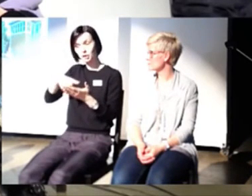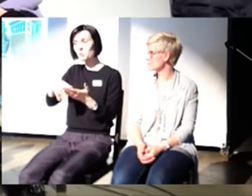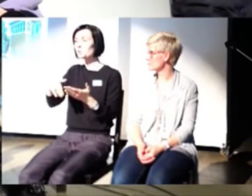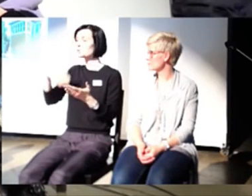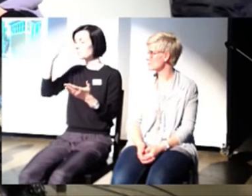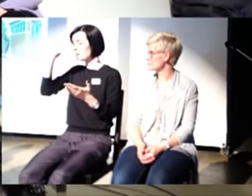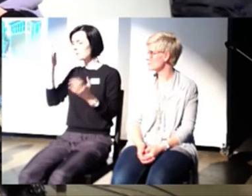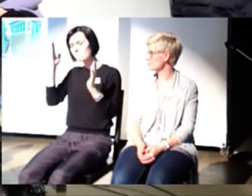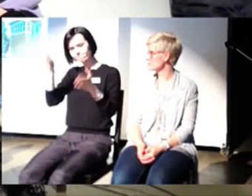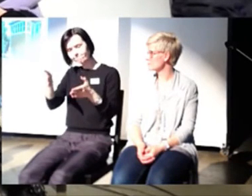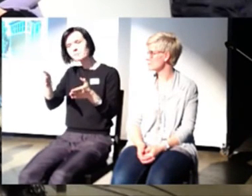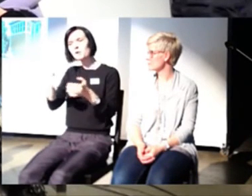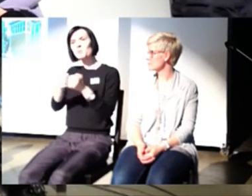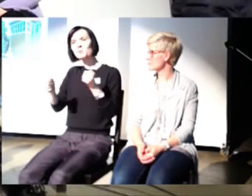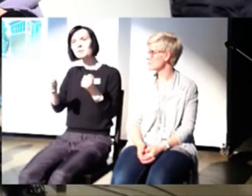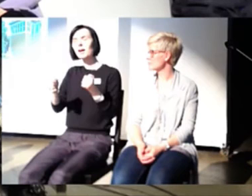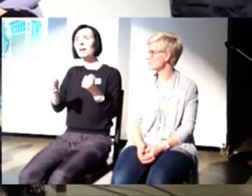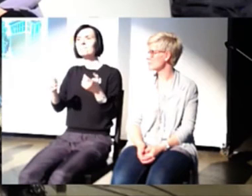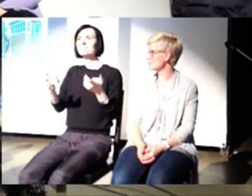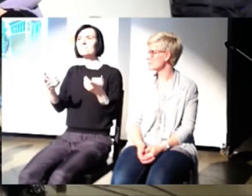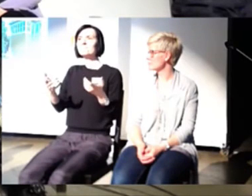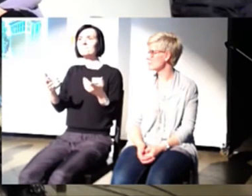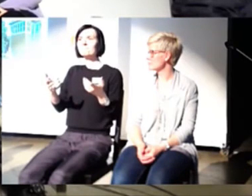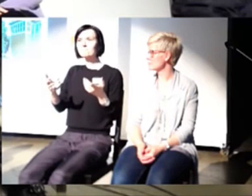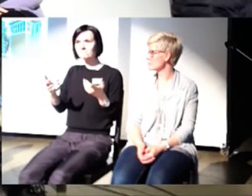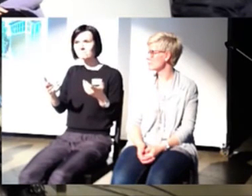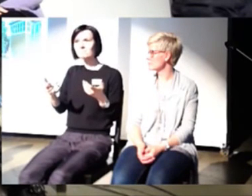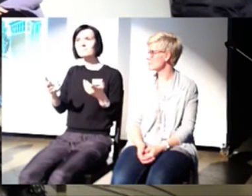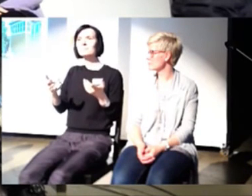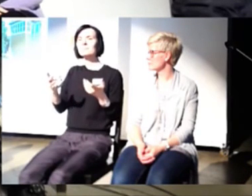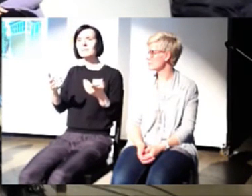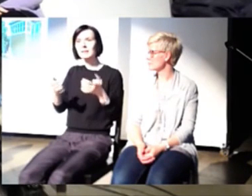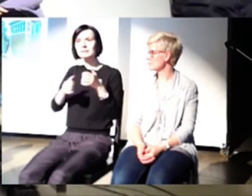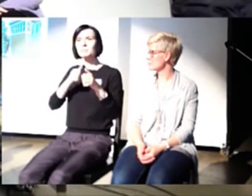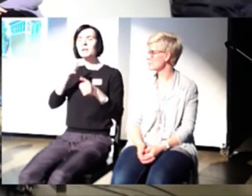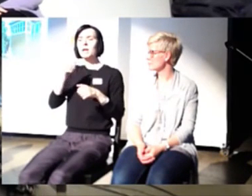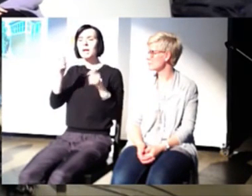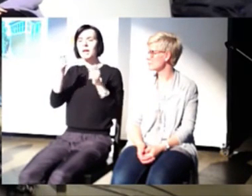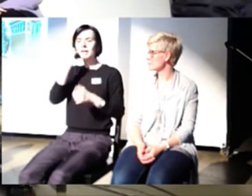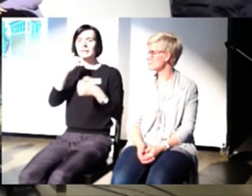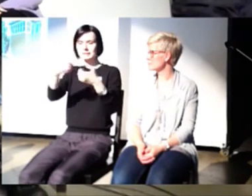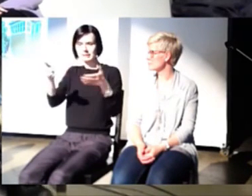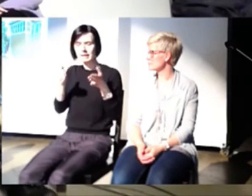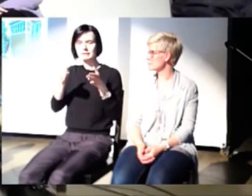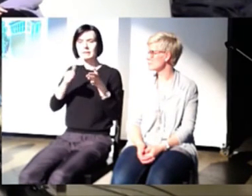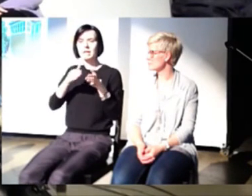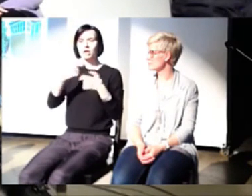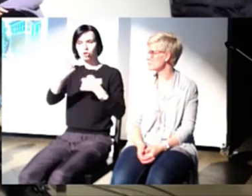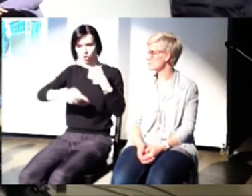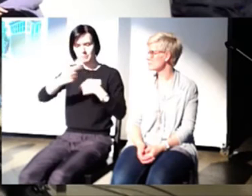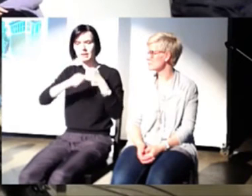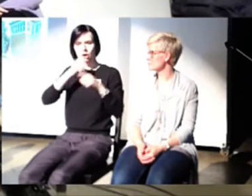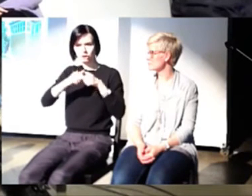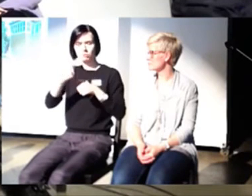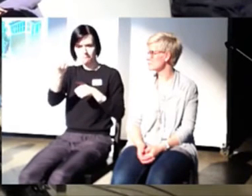mutta ettei unohdu se, että se mahdollisuus osallistua residenssitoimintaan, mun mielestä se on ihmisoikeuskysymys. Jokaisen